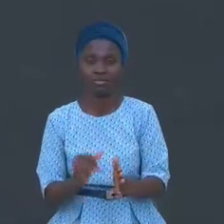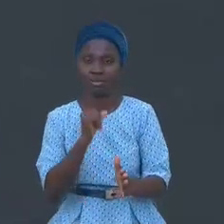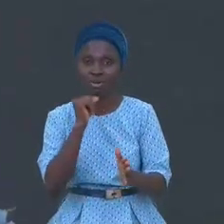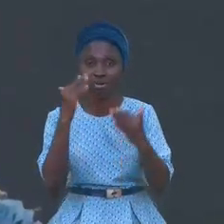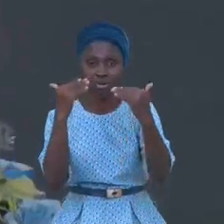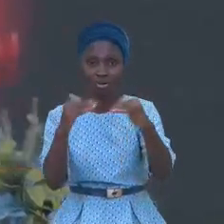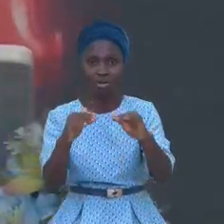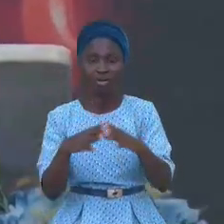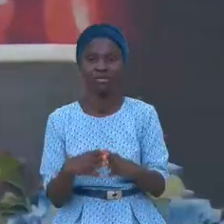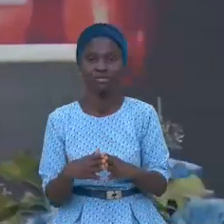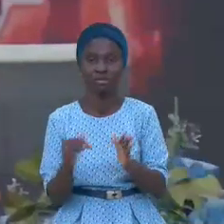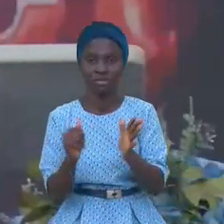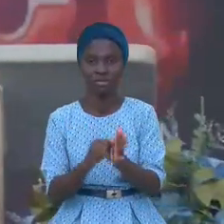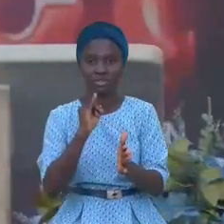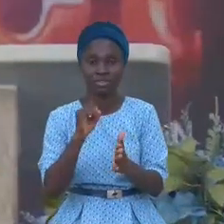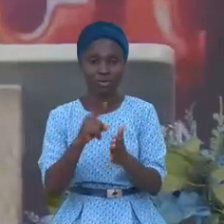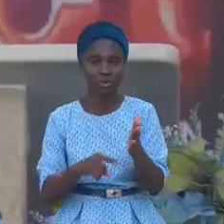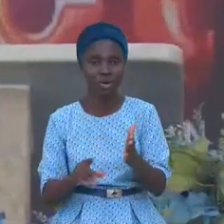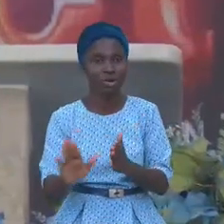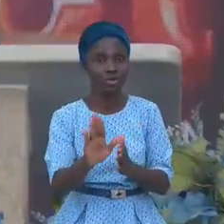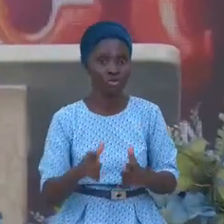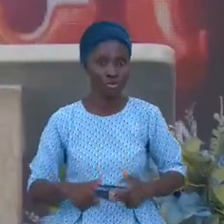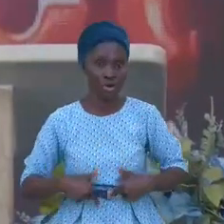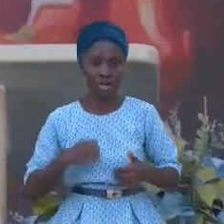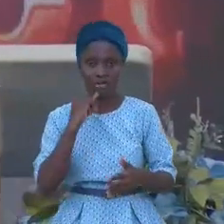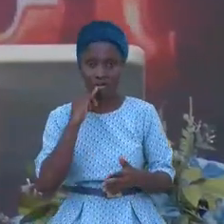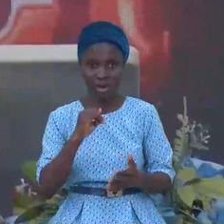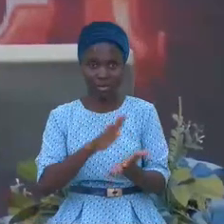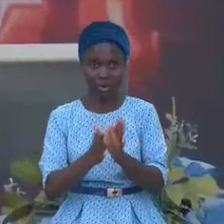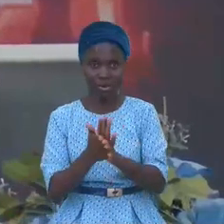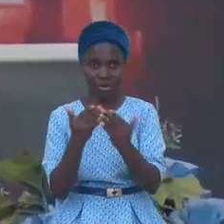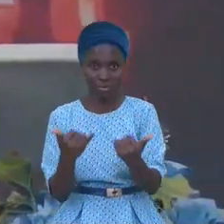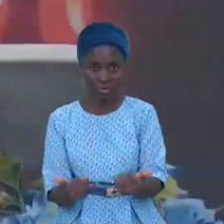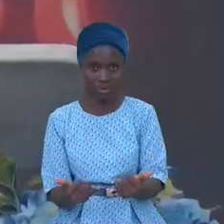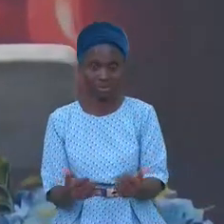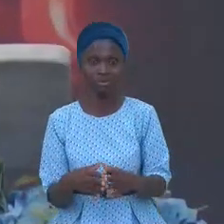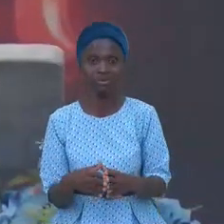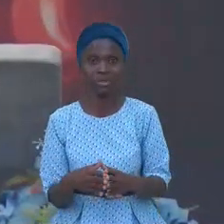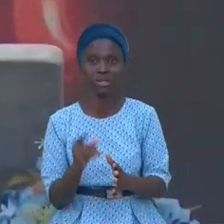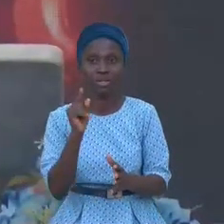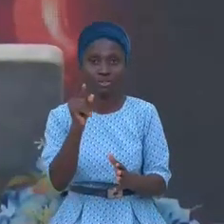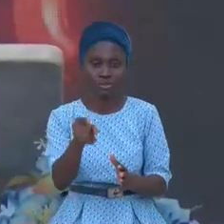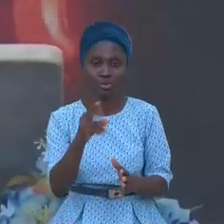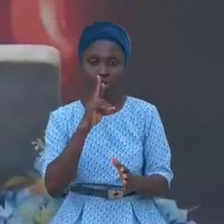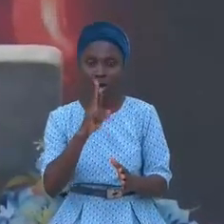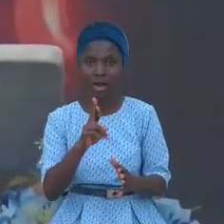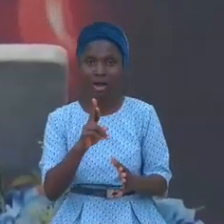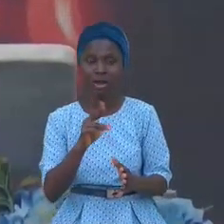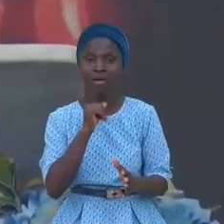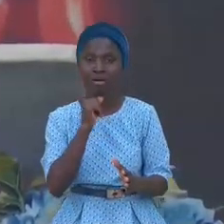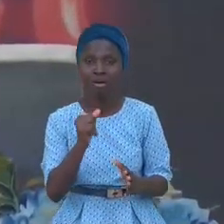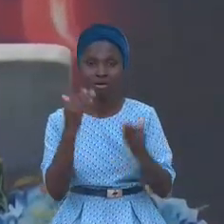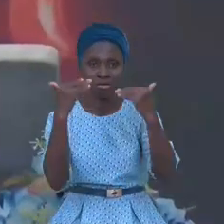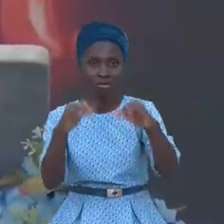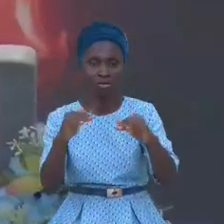Illimité, c'est ce que ta vie est maintenant. C'est ce que ton chemin est maintenant. Et tu seras illimité